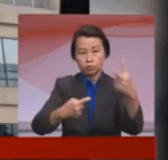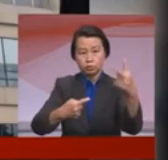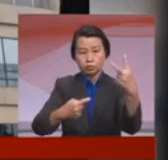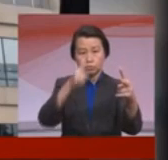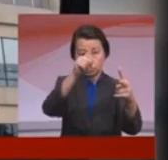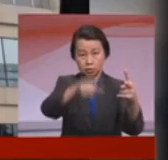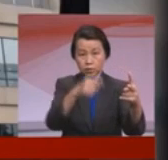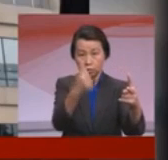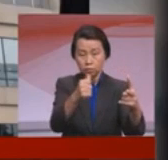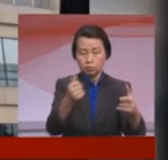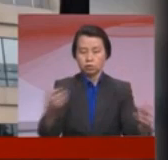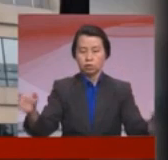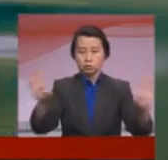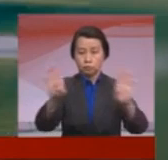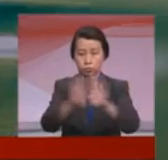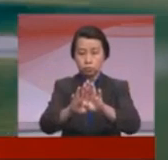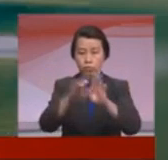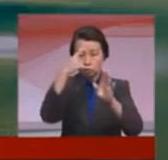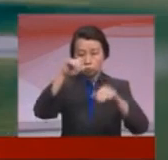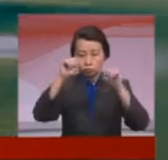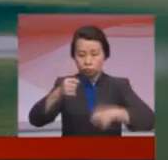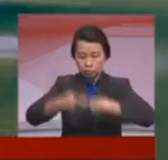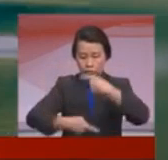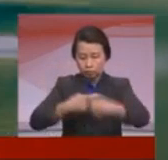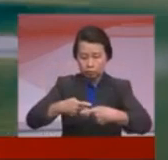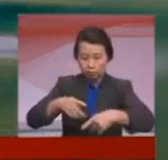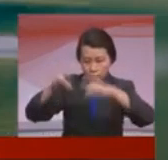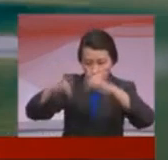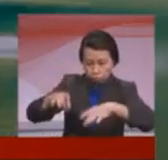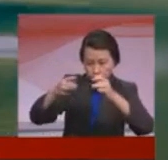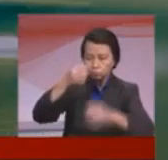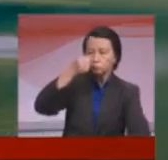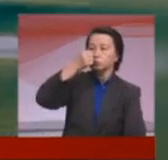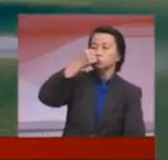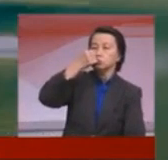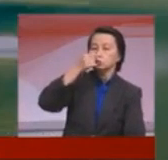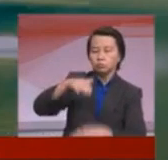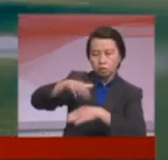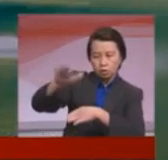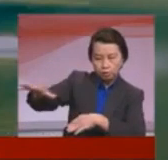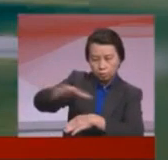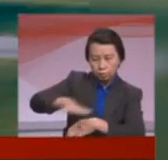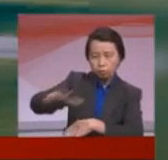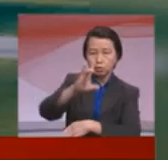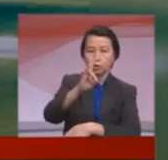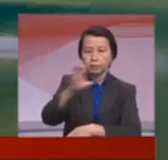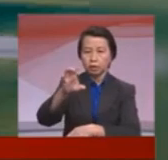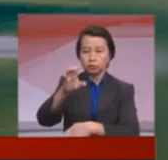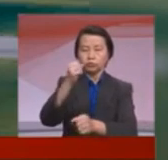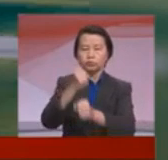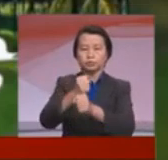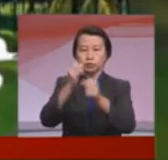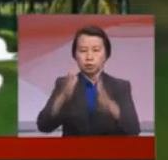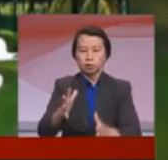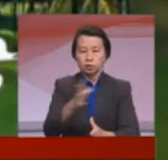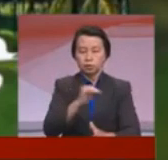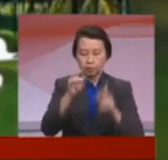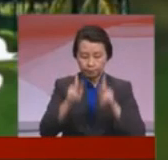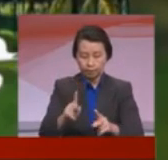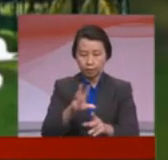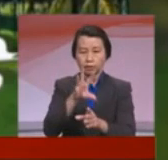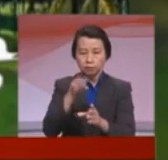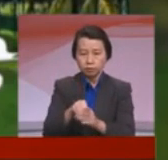Oktober. Penutupan itu bagi membolehkan proses saringan dilakukan terhadap lebih kurang 800 pekerja dan pihak yang